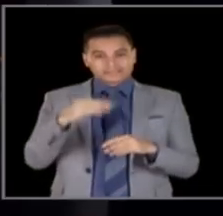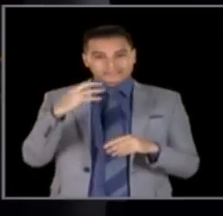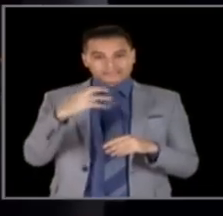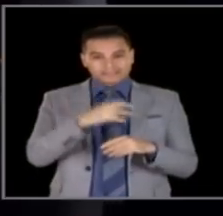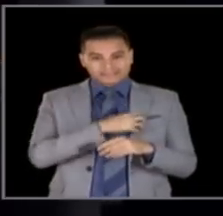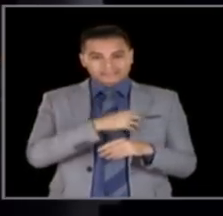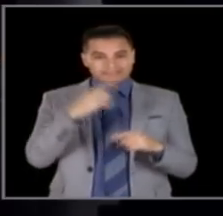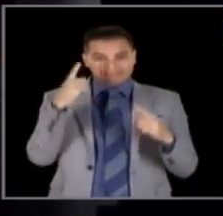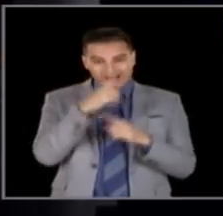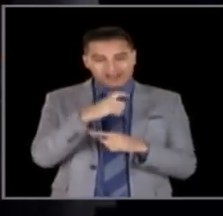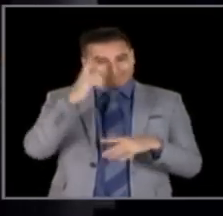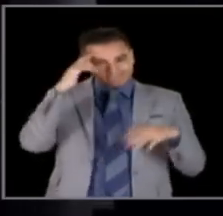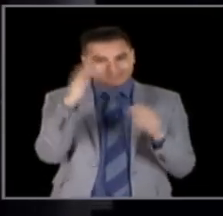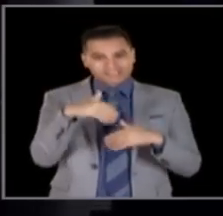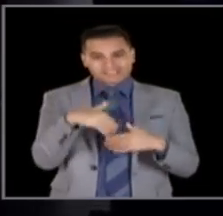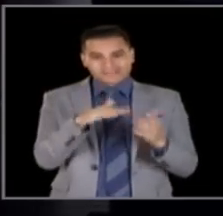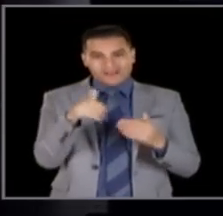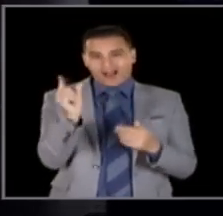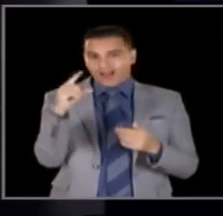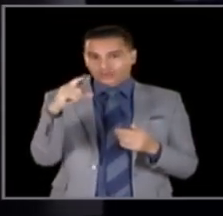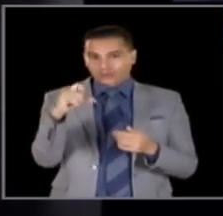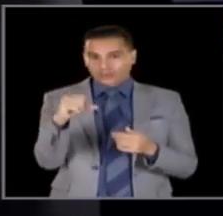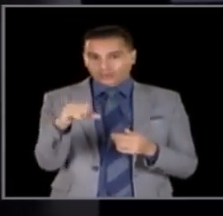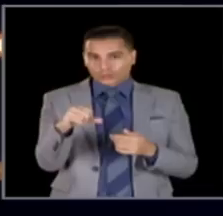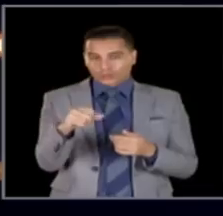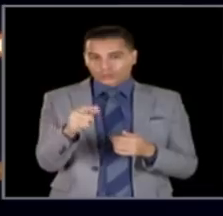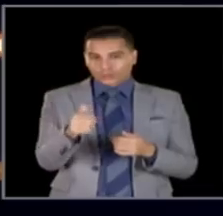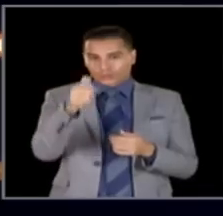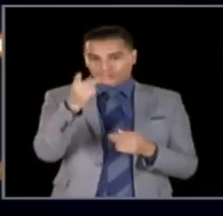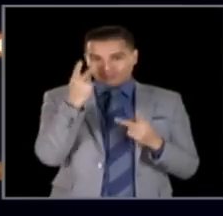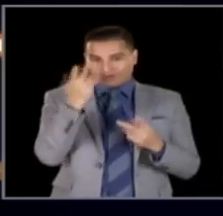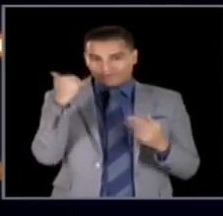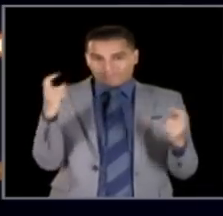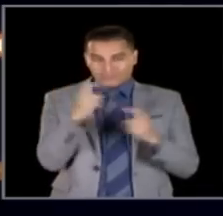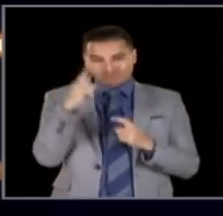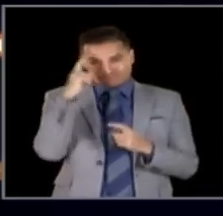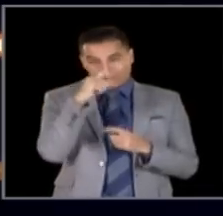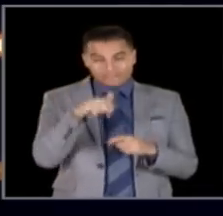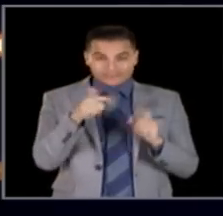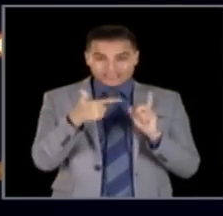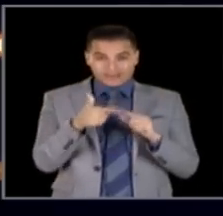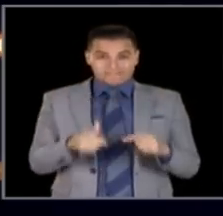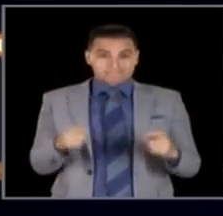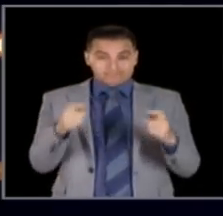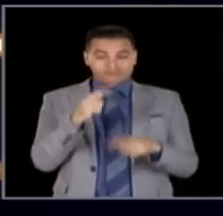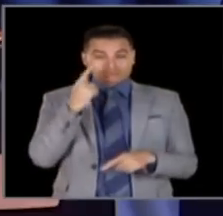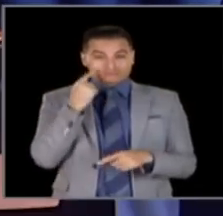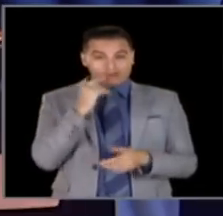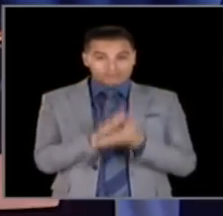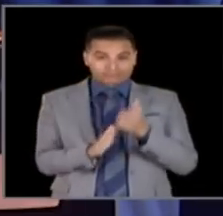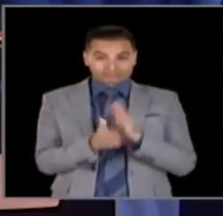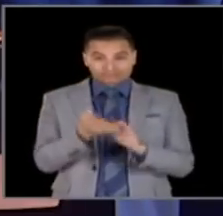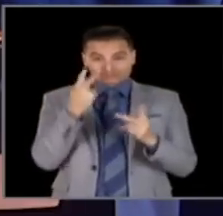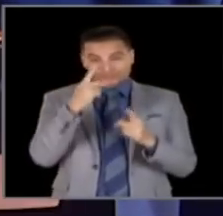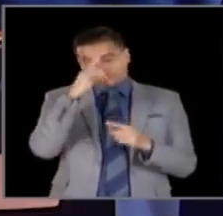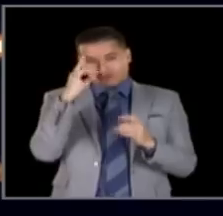عندهم مشكلة. ولا ايه اندرو؟ مظبوط. الماتش اللي فات طار. دي حقيقة. الماتش ده مفيش هزار. خير